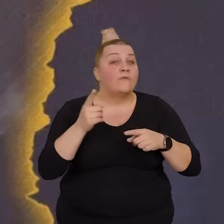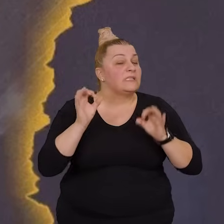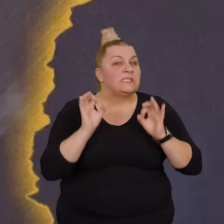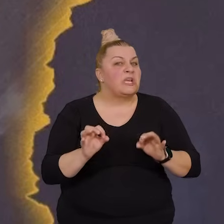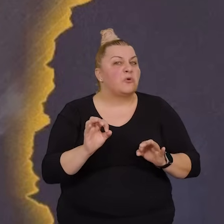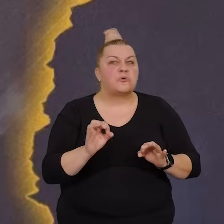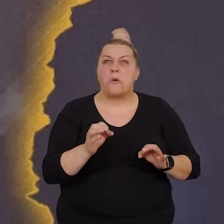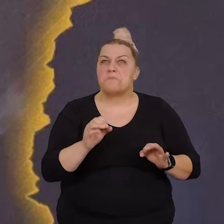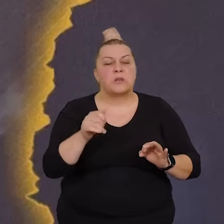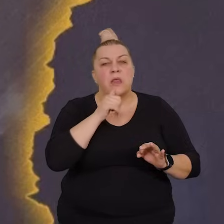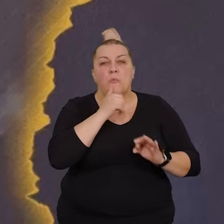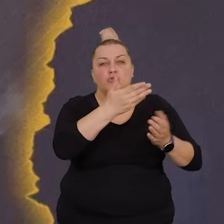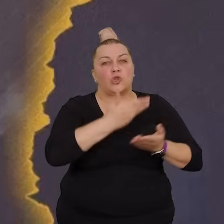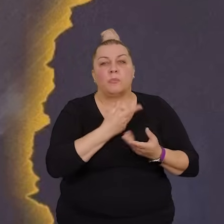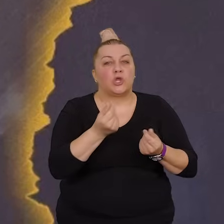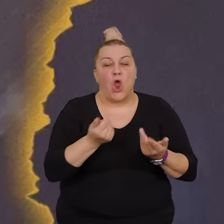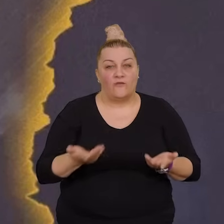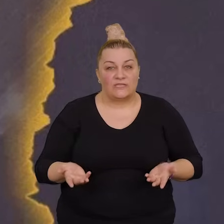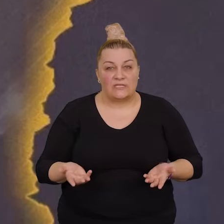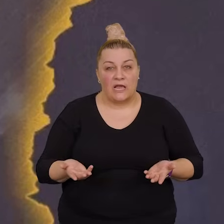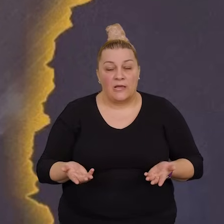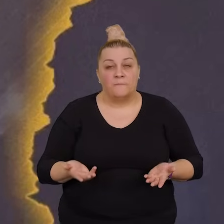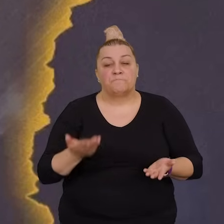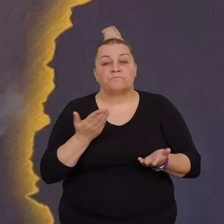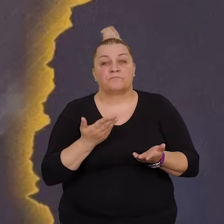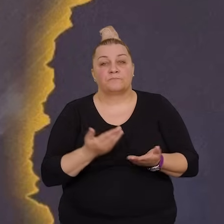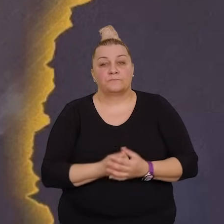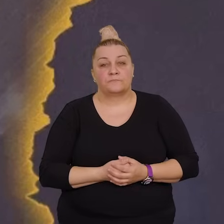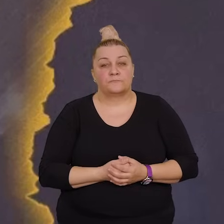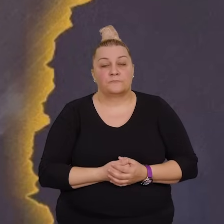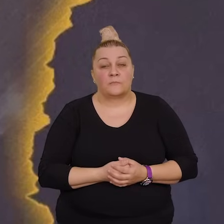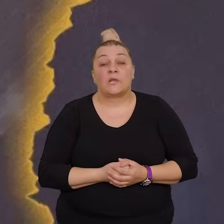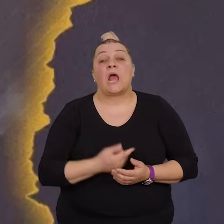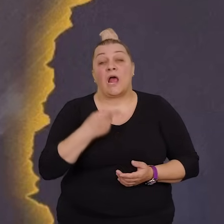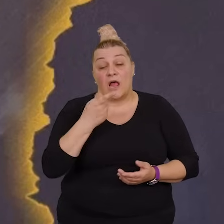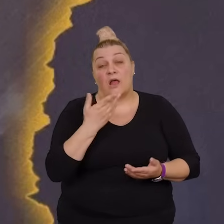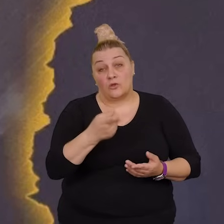ja vam tvrdim da vi dobiti novac nećete. Prema tome, mladi redatelj, a to